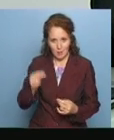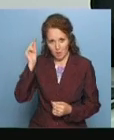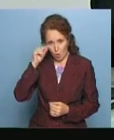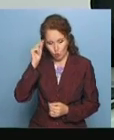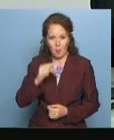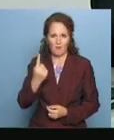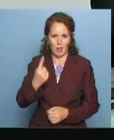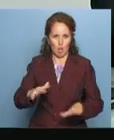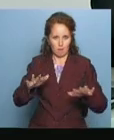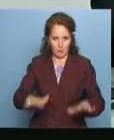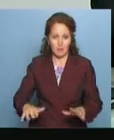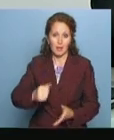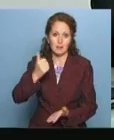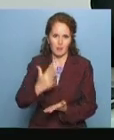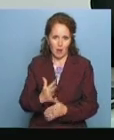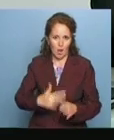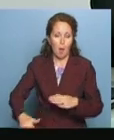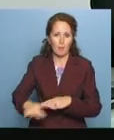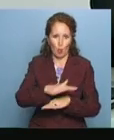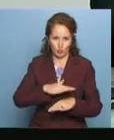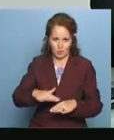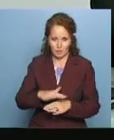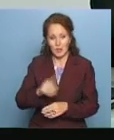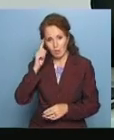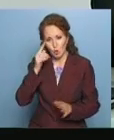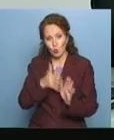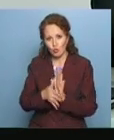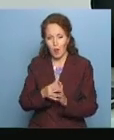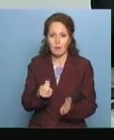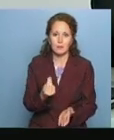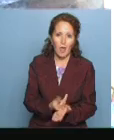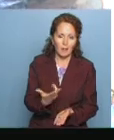на центральной площади. Надежда Николаева изучала цены и ассортимент.